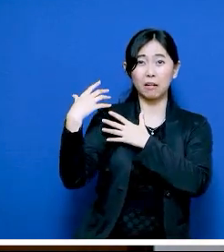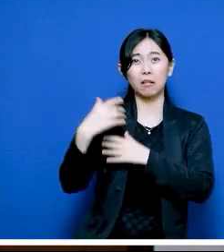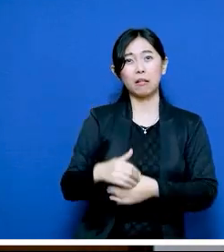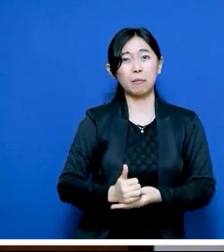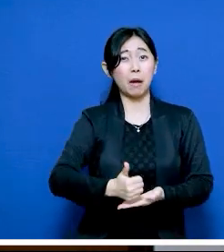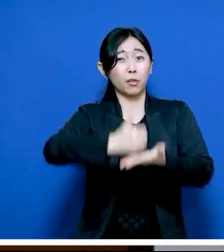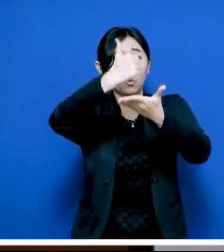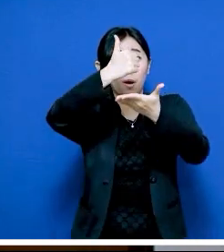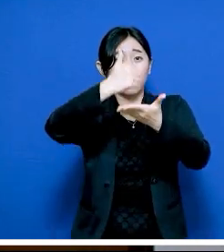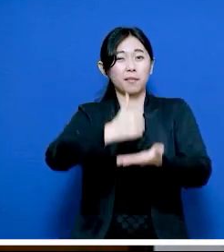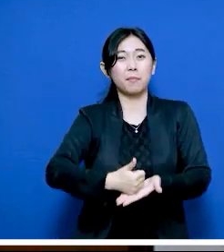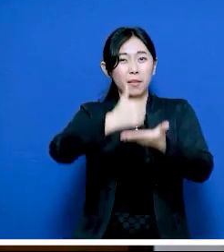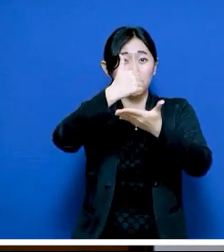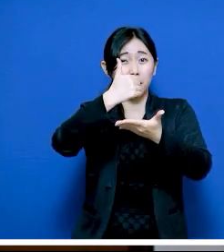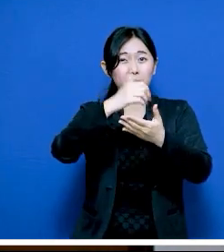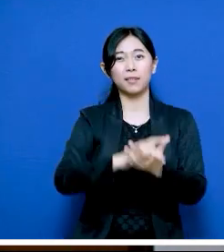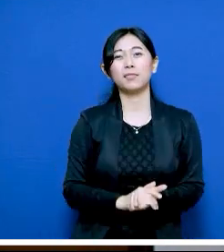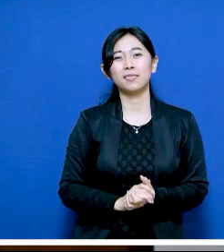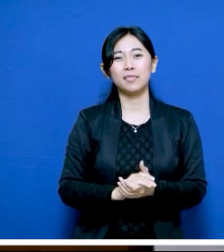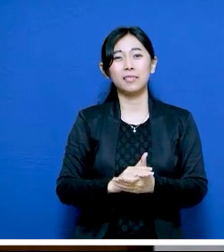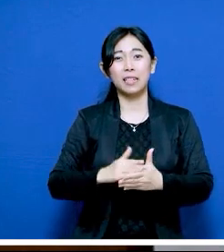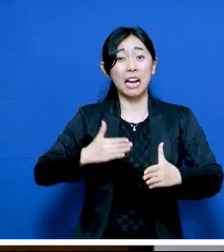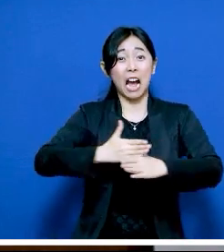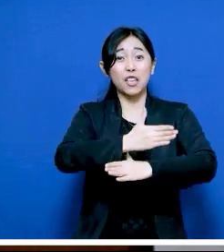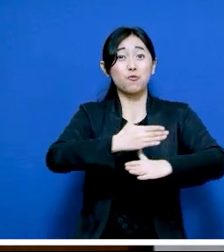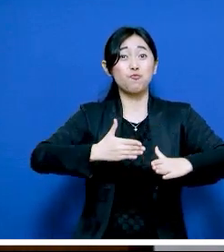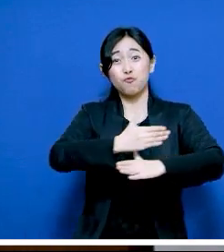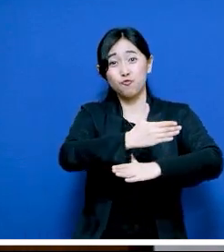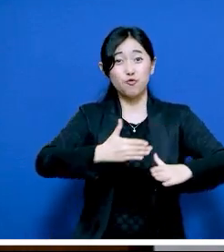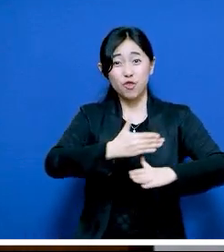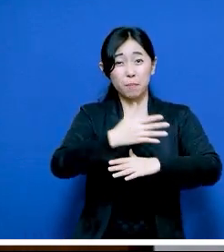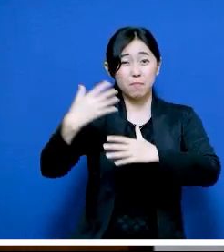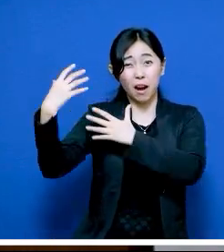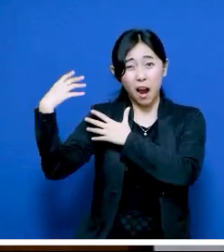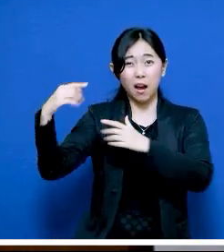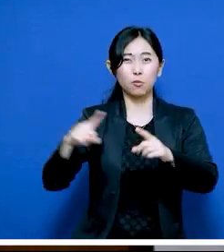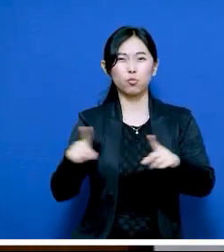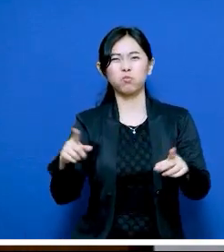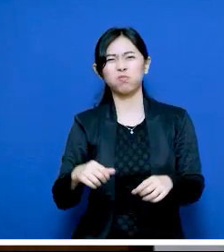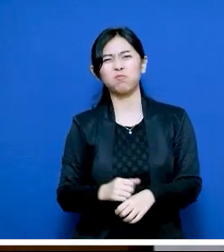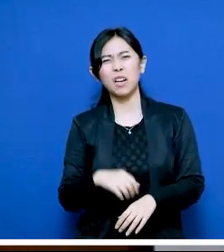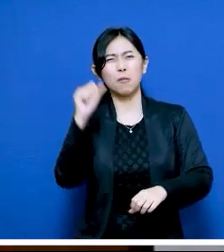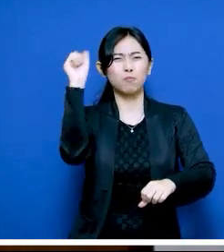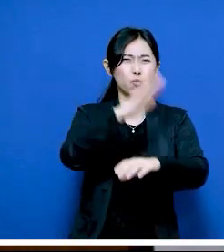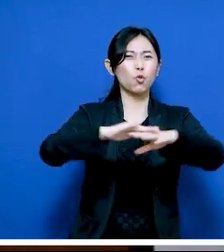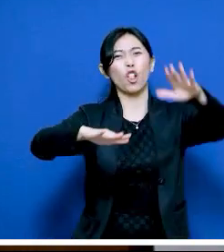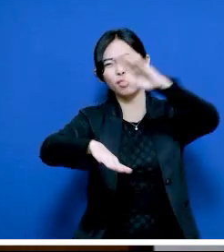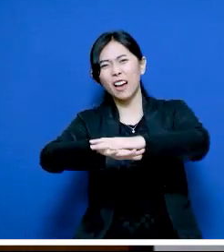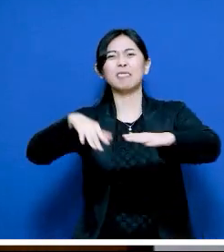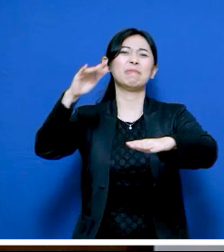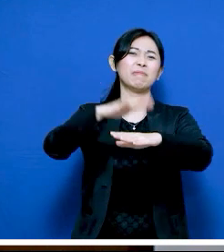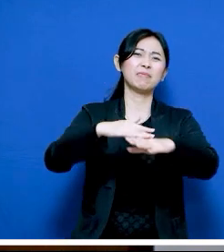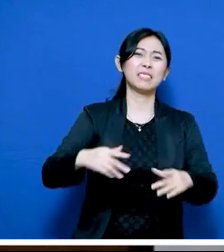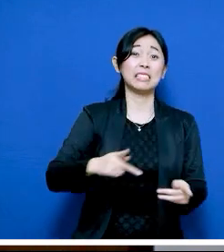batu-batuan, dengan kayu yang berat yang mau dilatihkan ke tubuhnya, memukul-mukulkan tangannya, dan